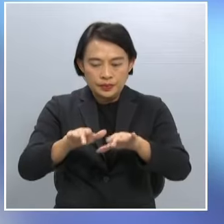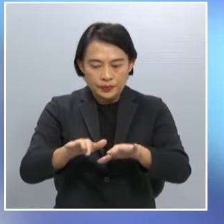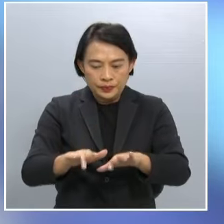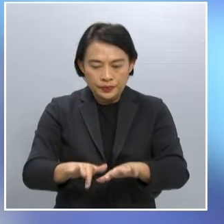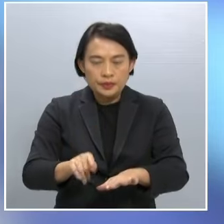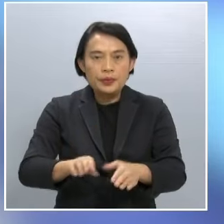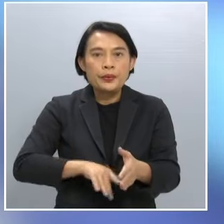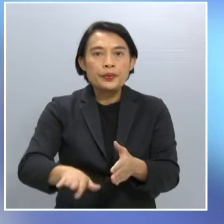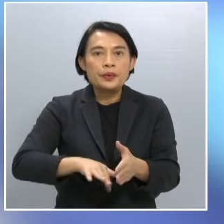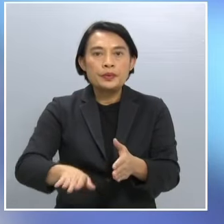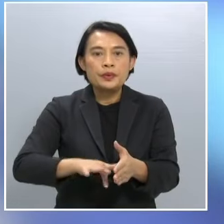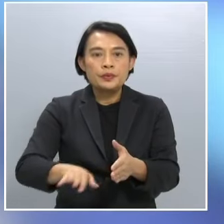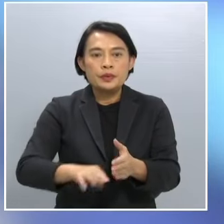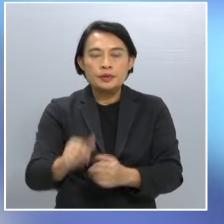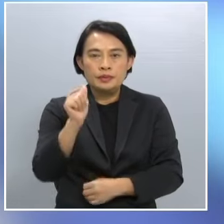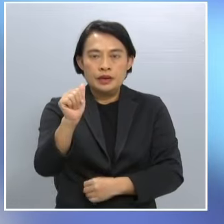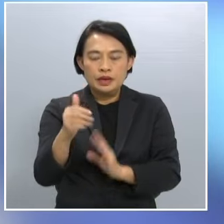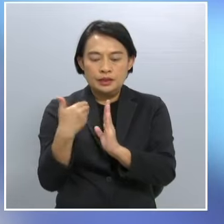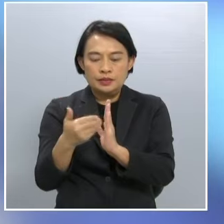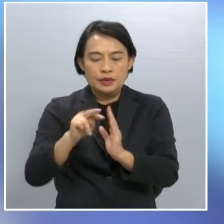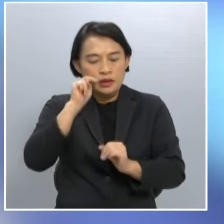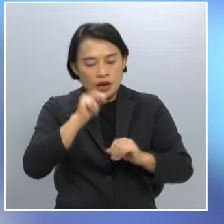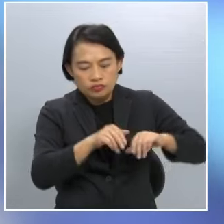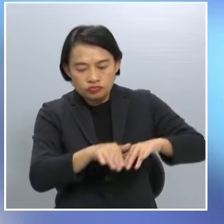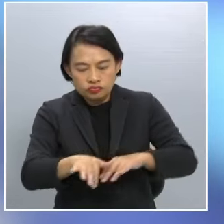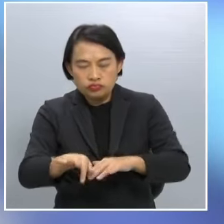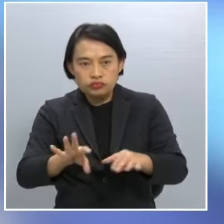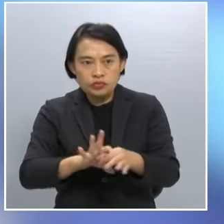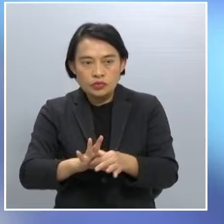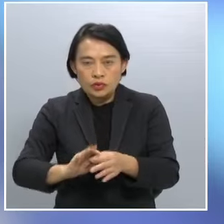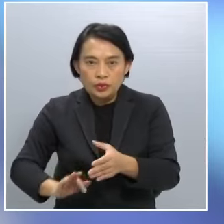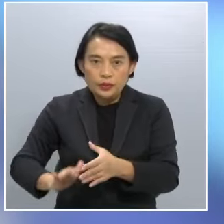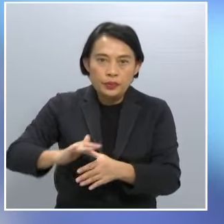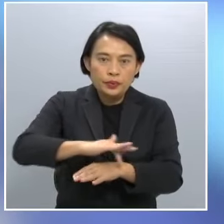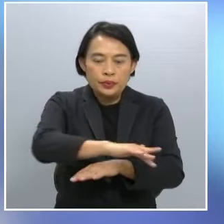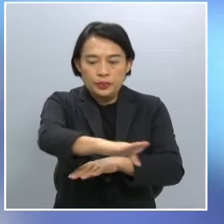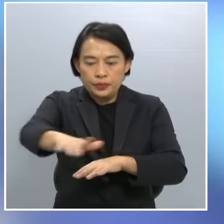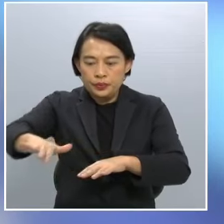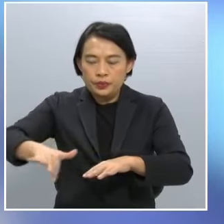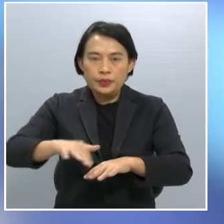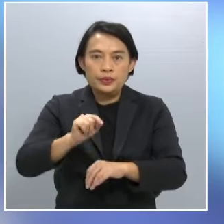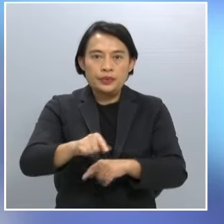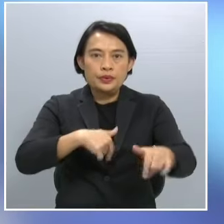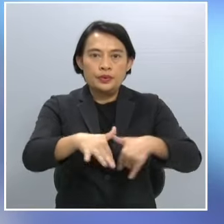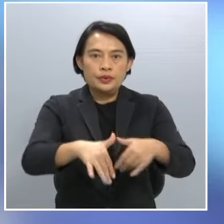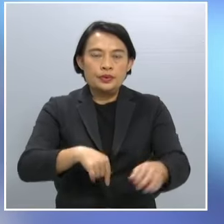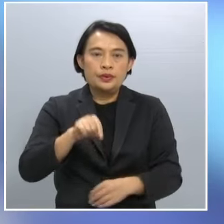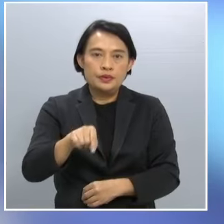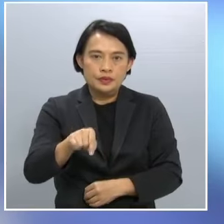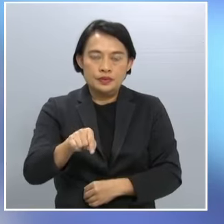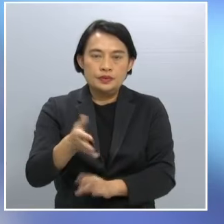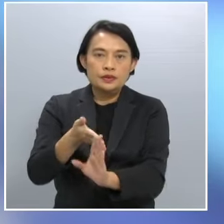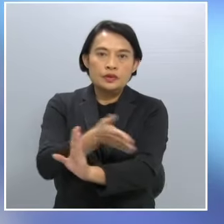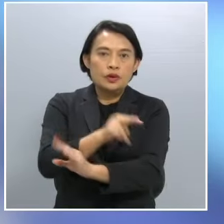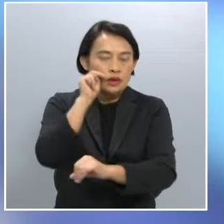น้ำได้ดีขึ้นแต่น้ำโขงเองเนี่ยได้ไหลออกตามท่อระบายน้ำกระจายไปยังชุมชนต่างๆนะครับที่ก่อนหน้านี้นี่ไม่ท่วม